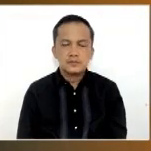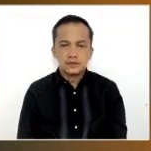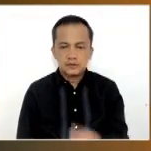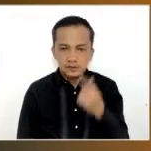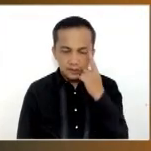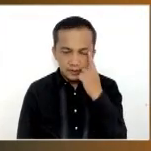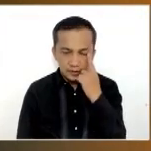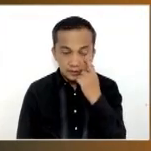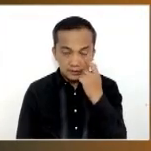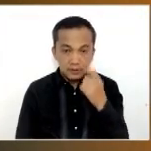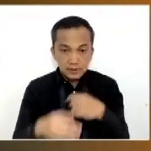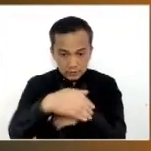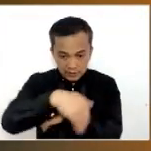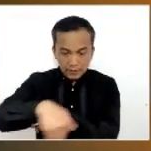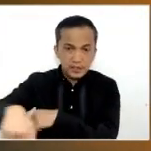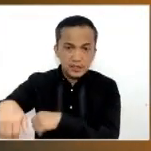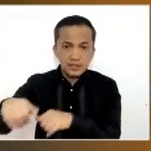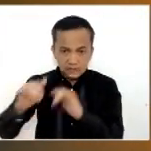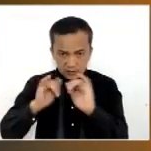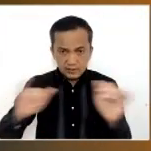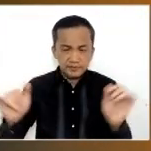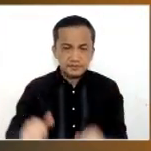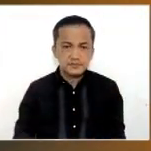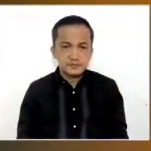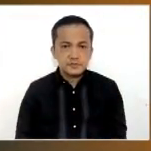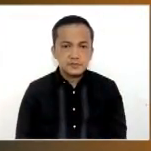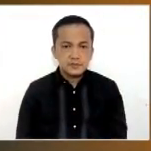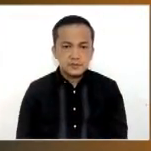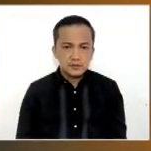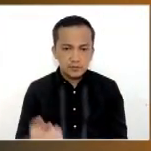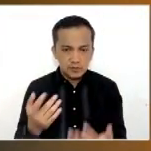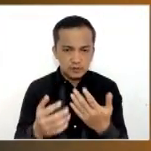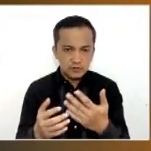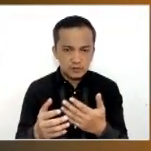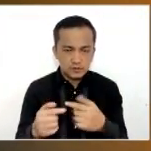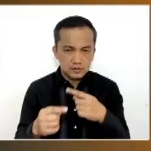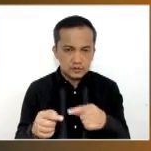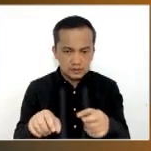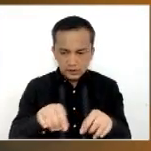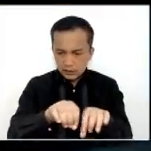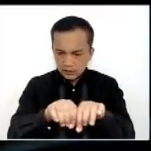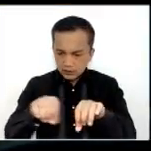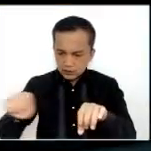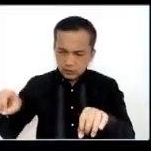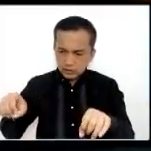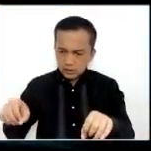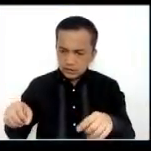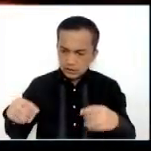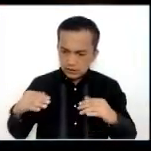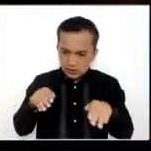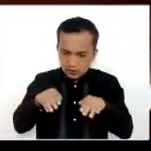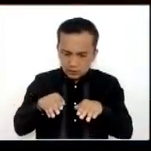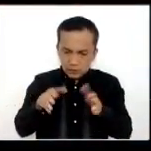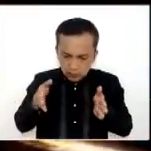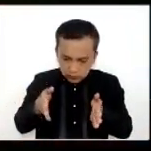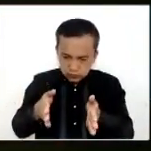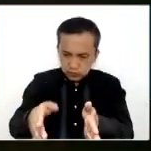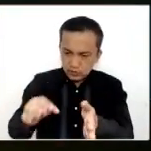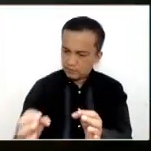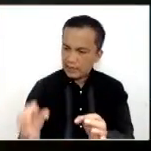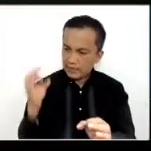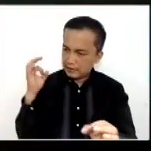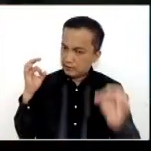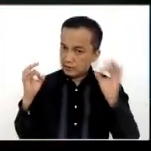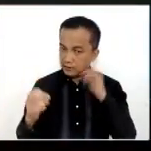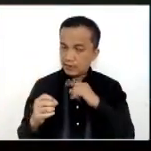Hanggang gabi ay ganyan pa rin ang sitwasyon. Umaabot na ang apoy sa mga bakal na railing sa gilid ng kalsada. Makikita ring umaapaw na ang apoy